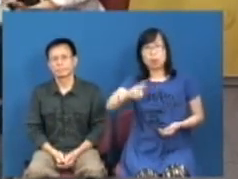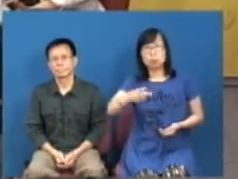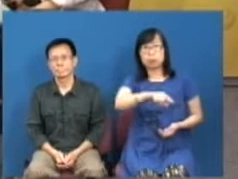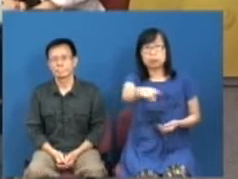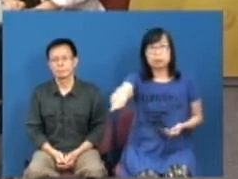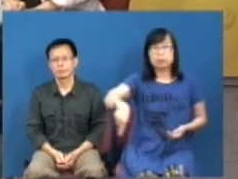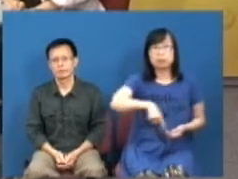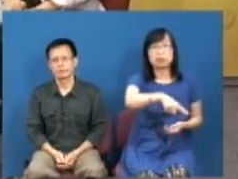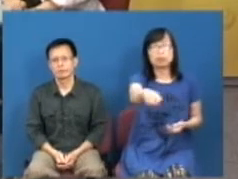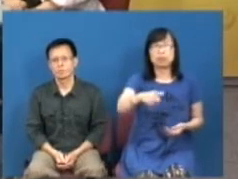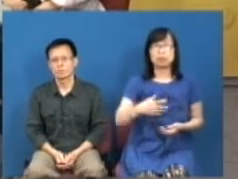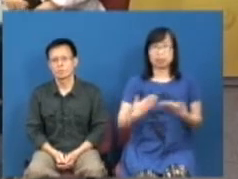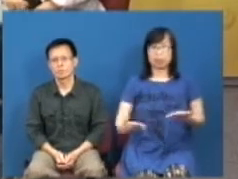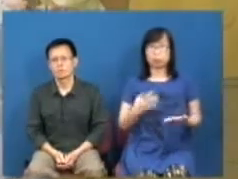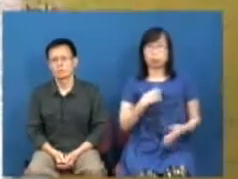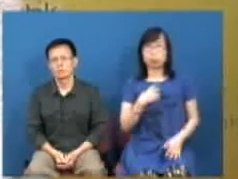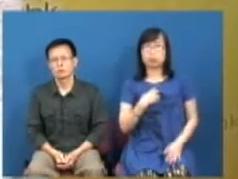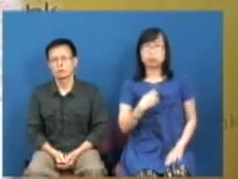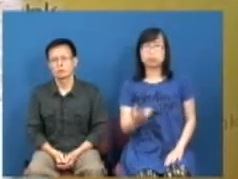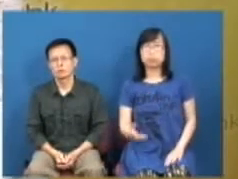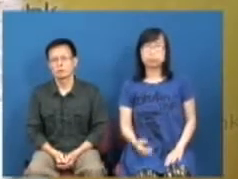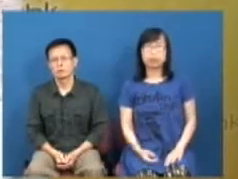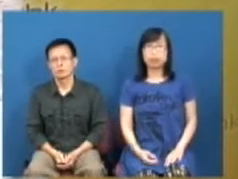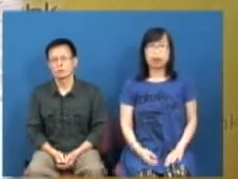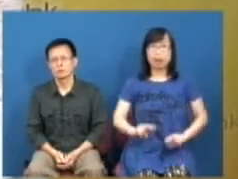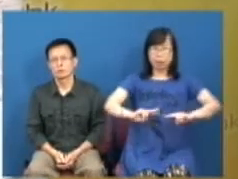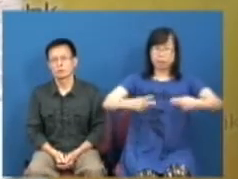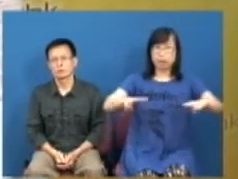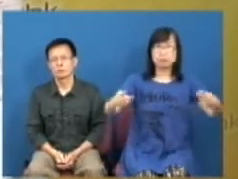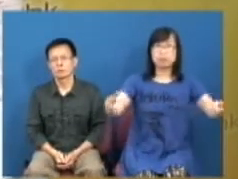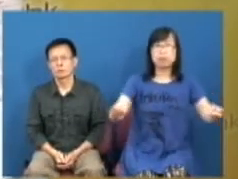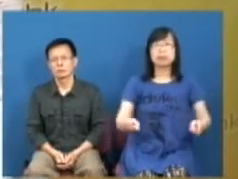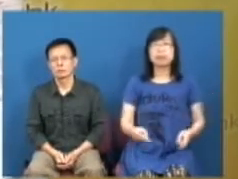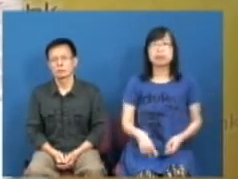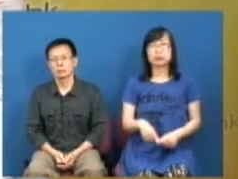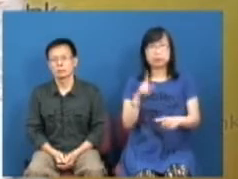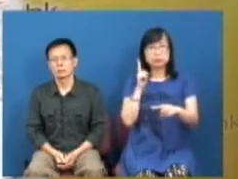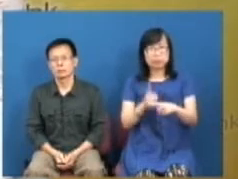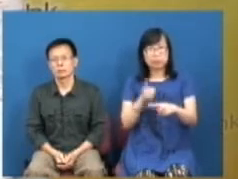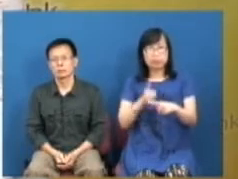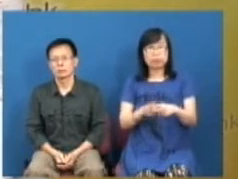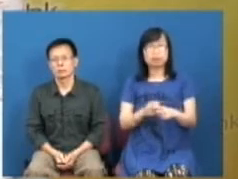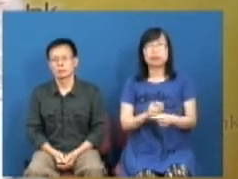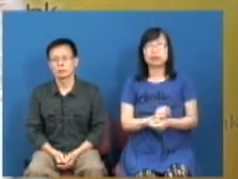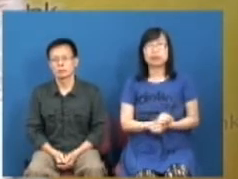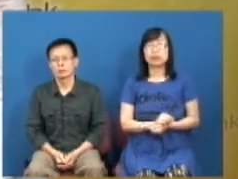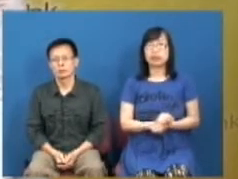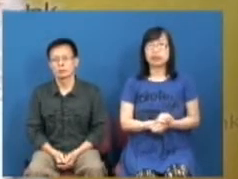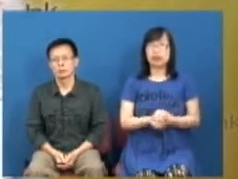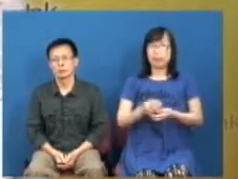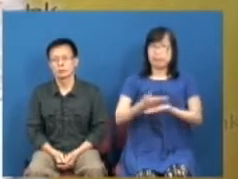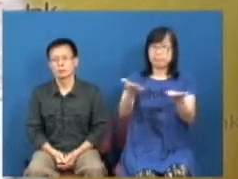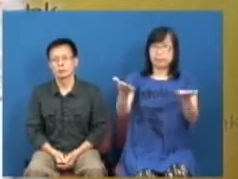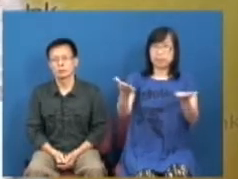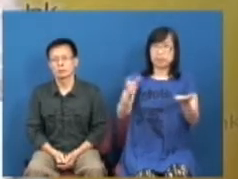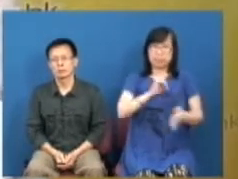刻我哋即係都會覺得喺呢、這個即係發展嚟講咧，如果你真係要再去俾私人